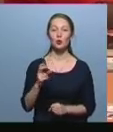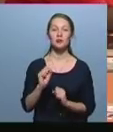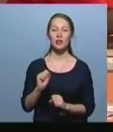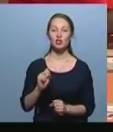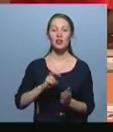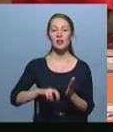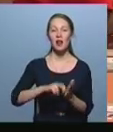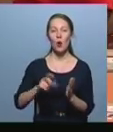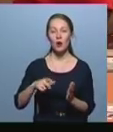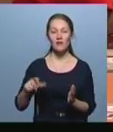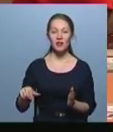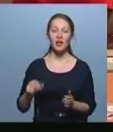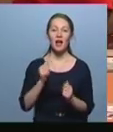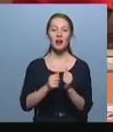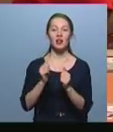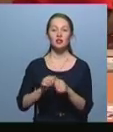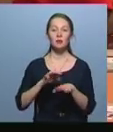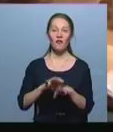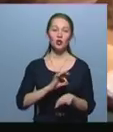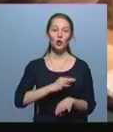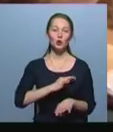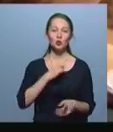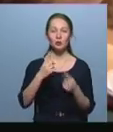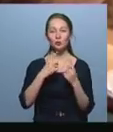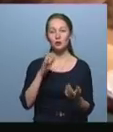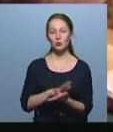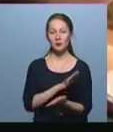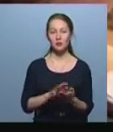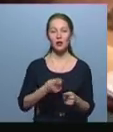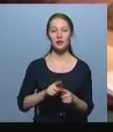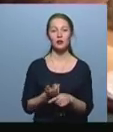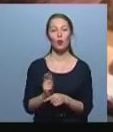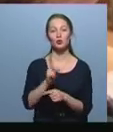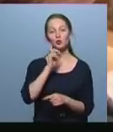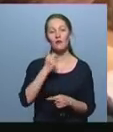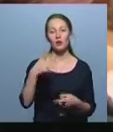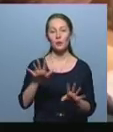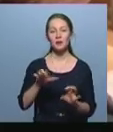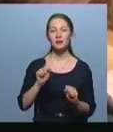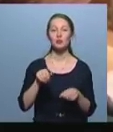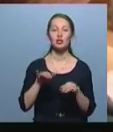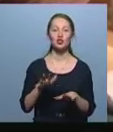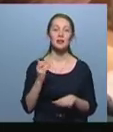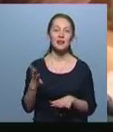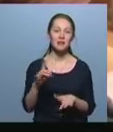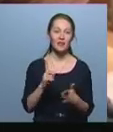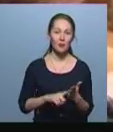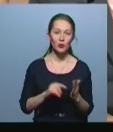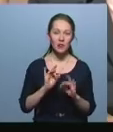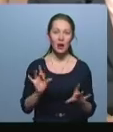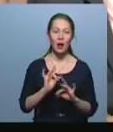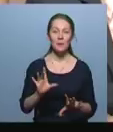налоговики. Каждый проводит бесплатную юридическую консультацию. Это очень удобно. Можно в одном месте решить несколько вопросов, объясняет житель